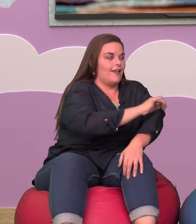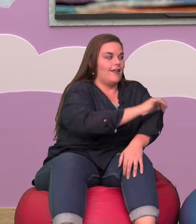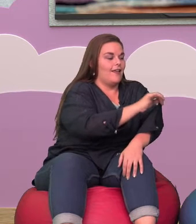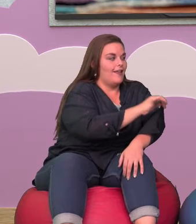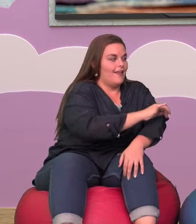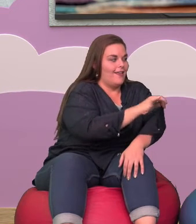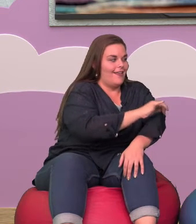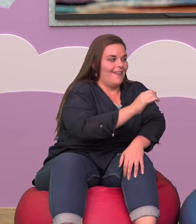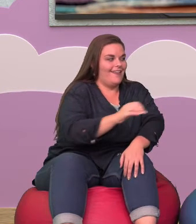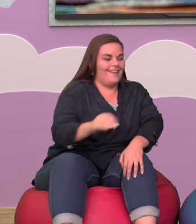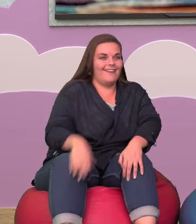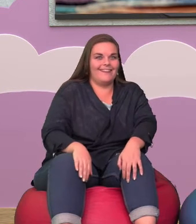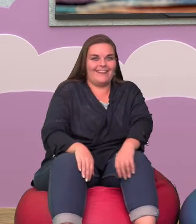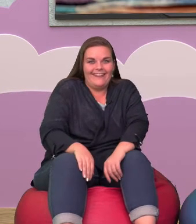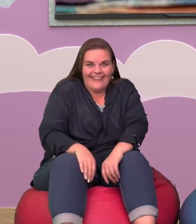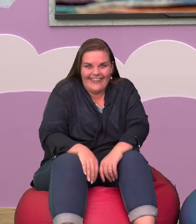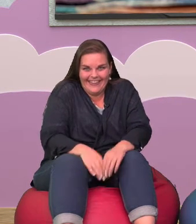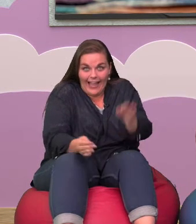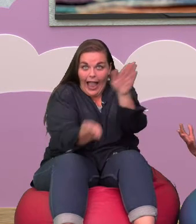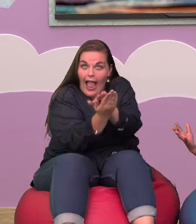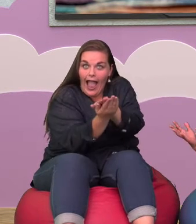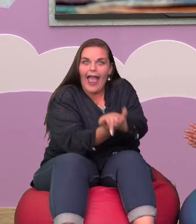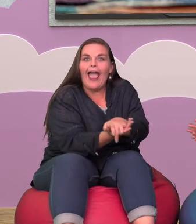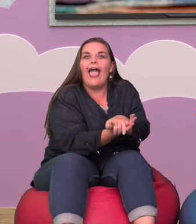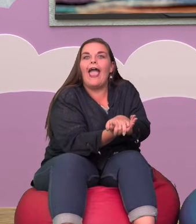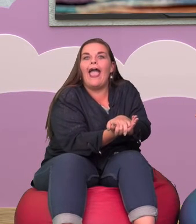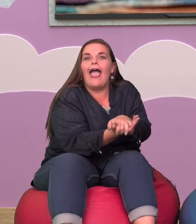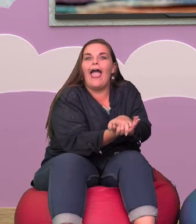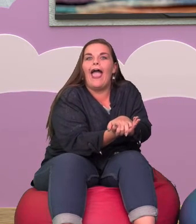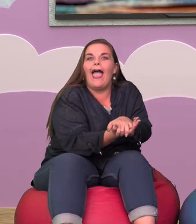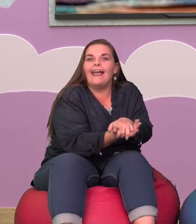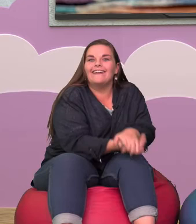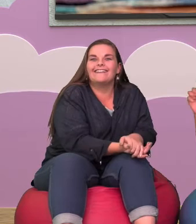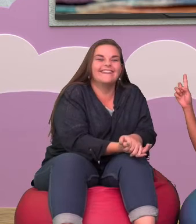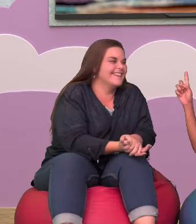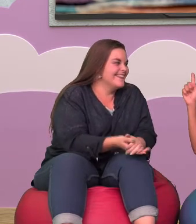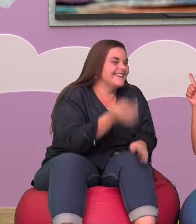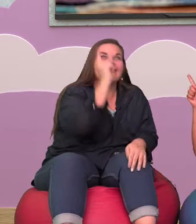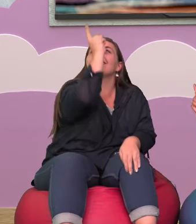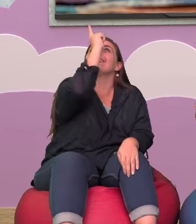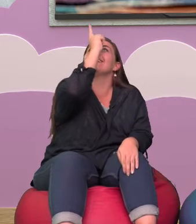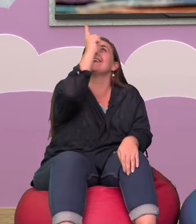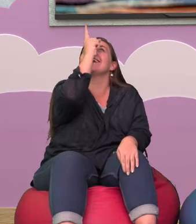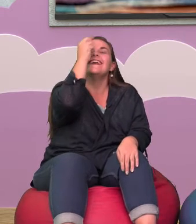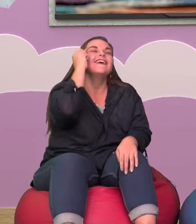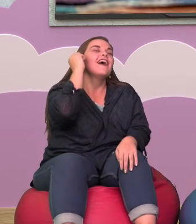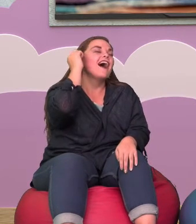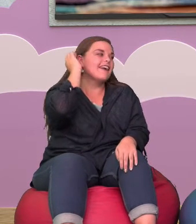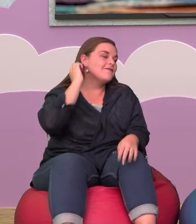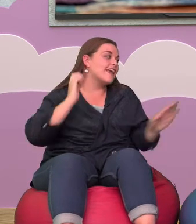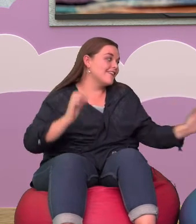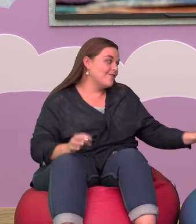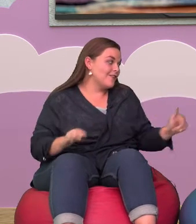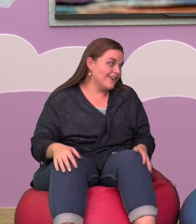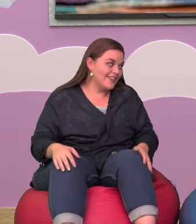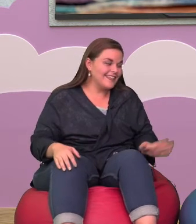Die kat het my tong vasgevang. So Marissa, jy het gewin. Ding vir jou. Ding ding ding. Okay,